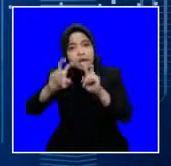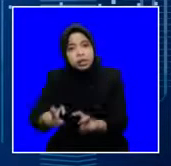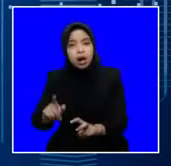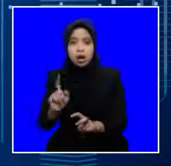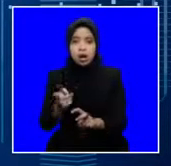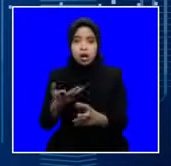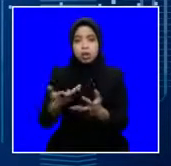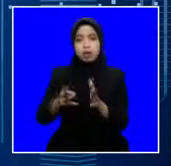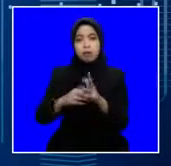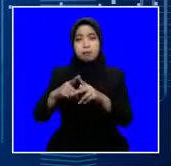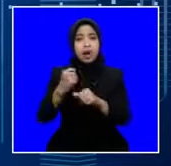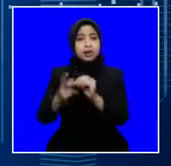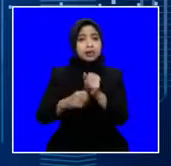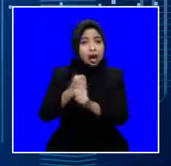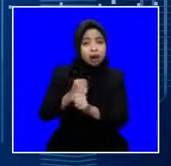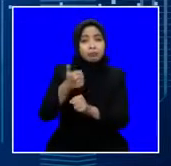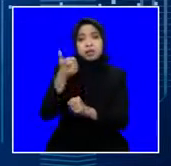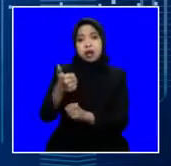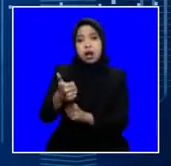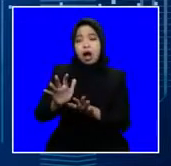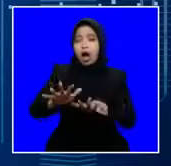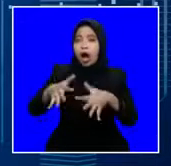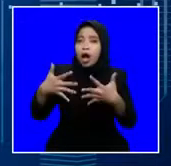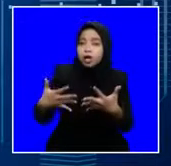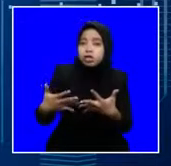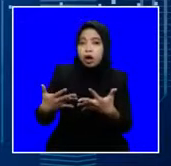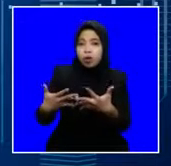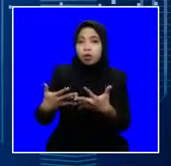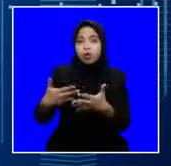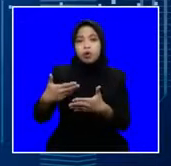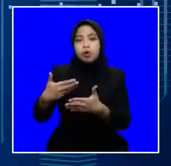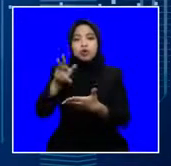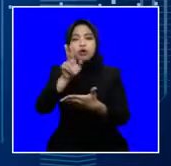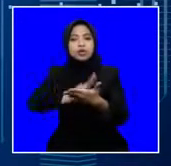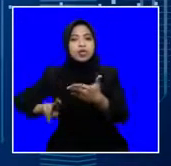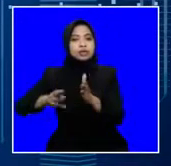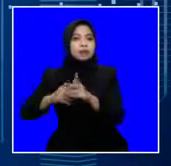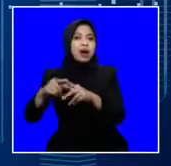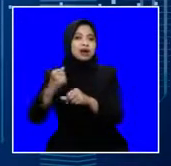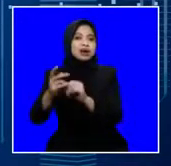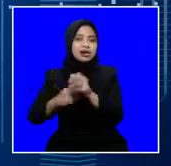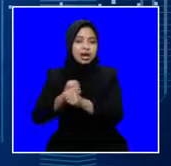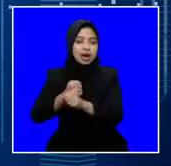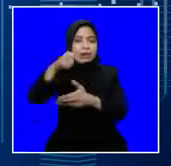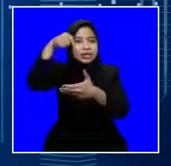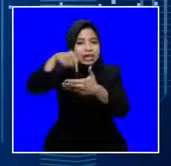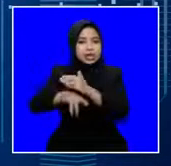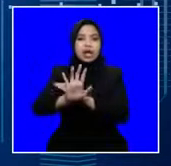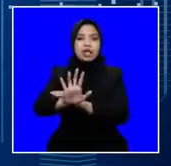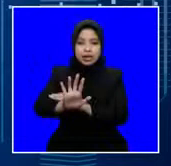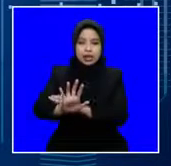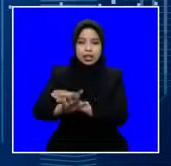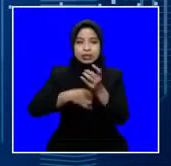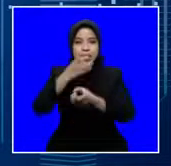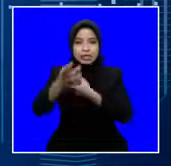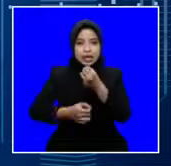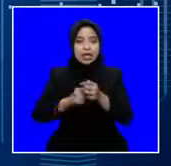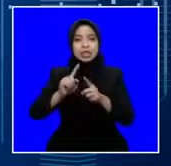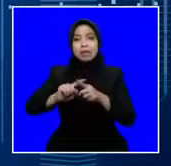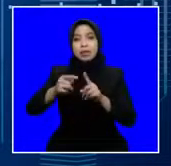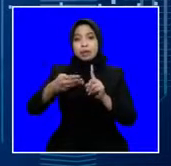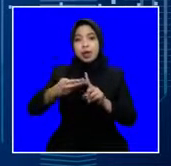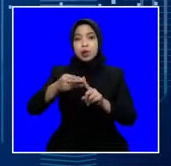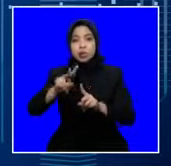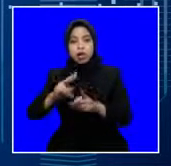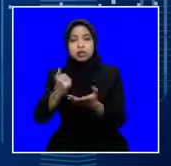atau untuk magang di industri, dan atau untuk pun magang di perguruan tinggi. Nanti kita akan jelaskan detailnya seperti apa. Tapi kedua, B2 ini